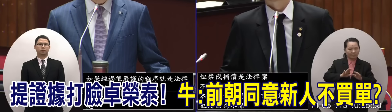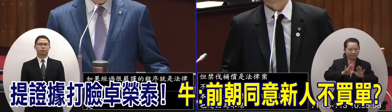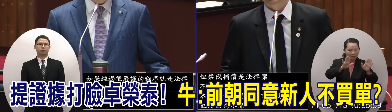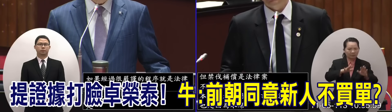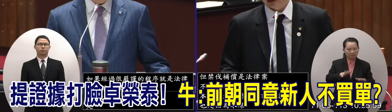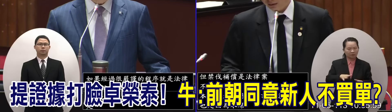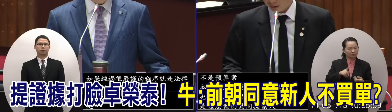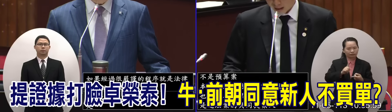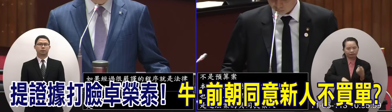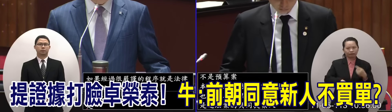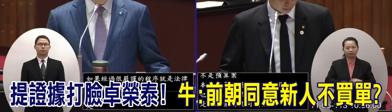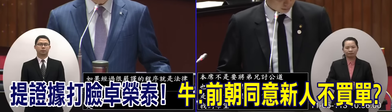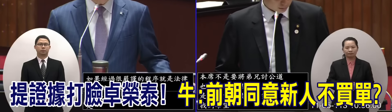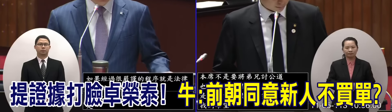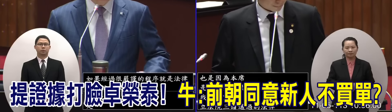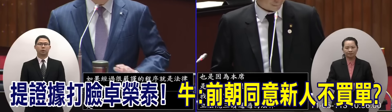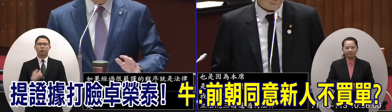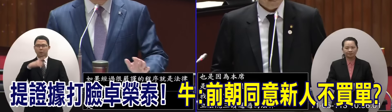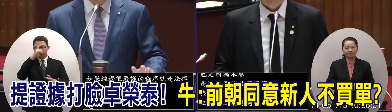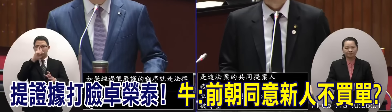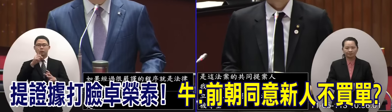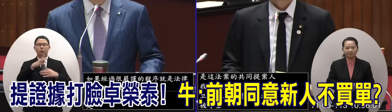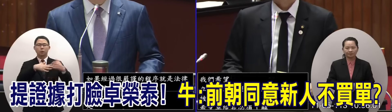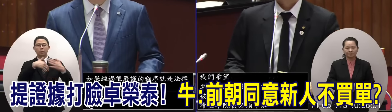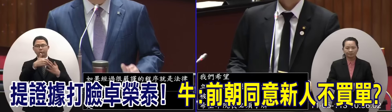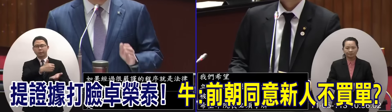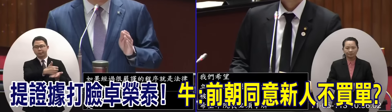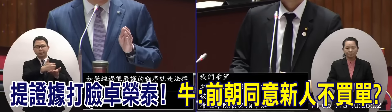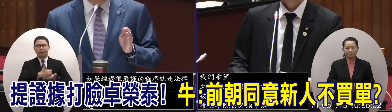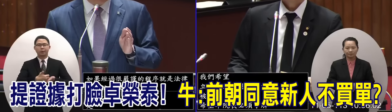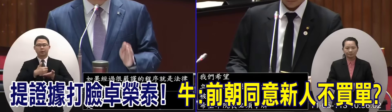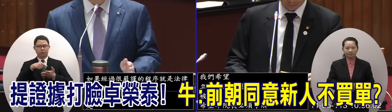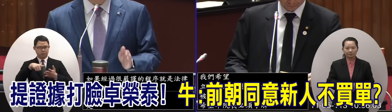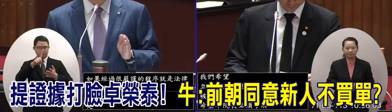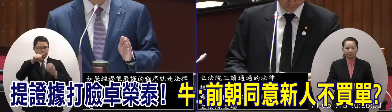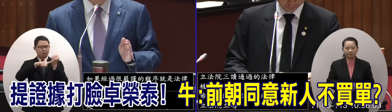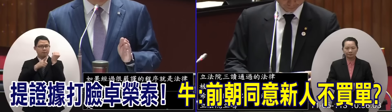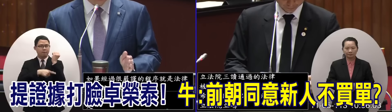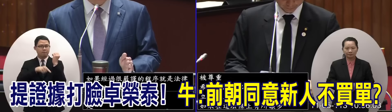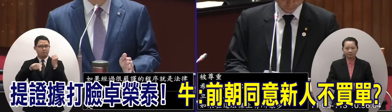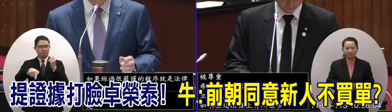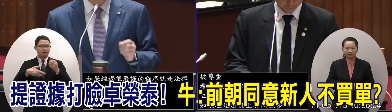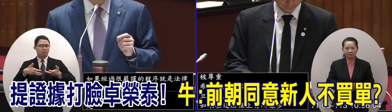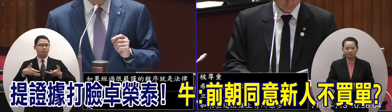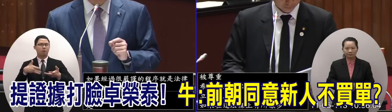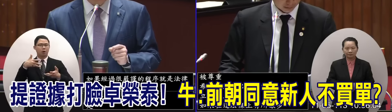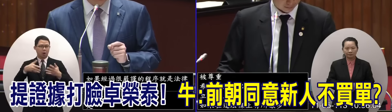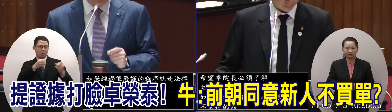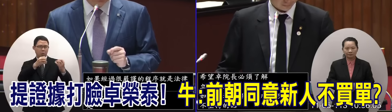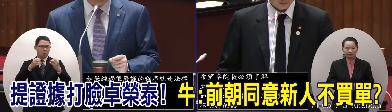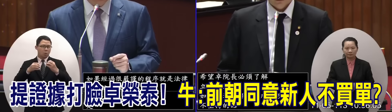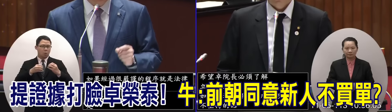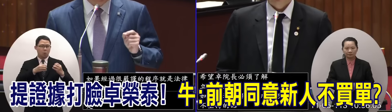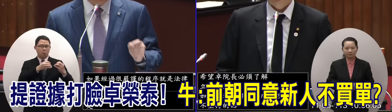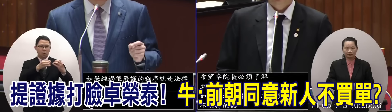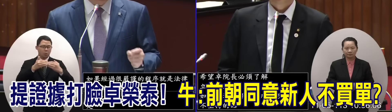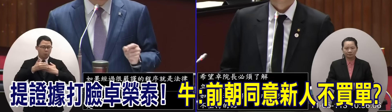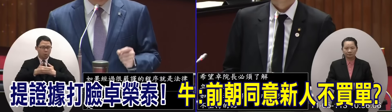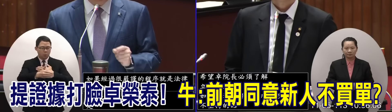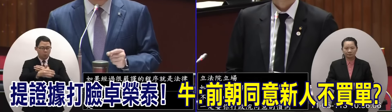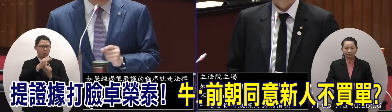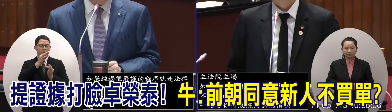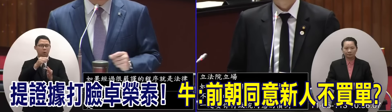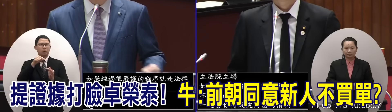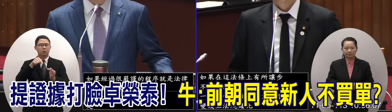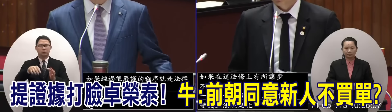一件正面的事情了。好， 我是希望能够互相的尊重，把一个法案讨论到最成熟，因为这个牵涉到预算，钱从